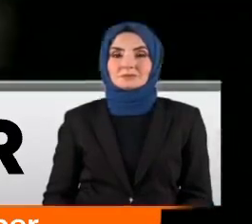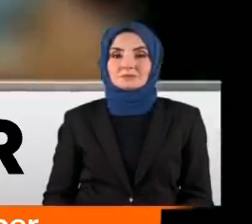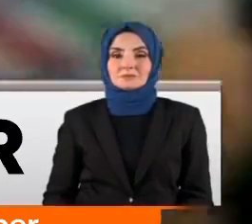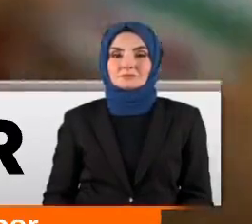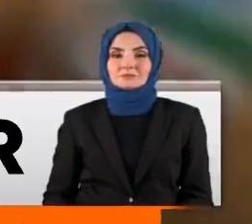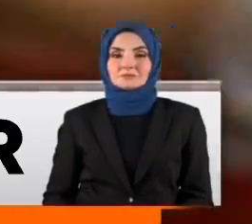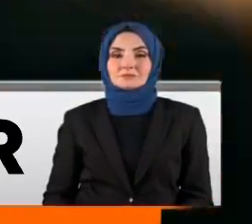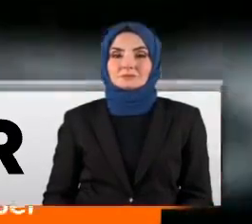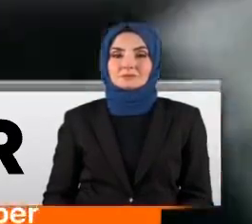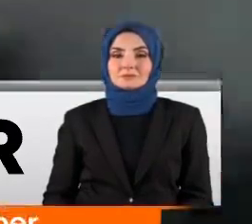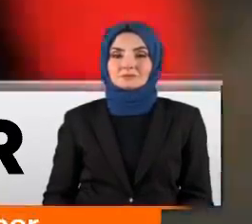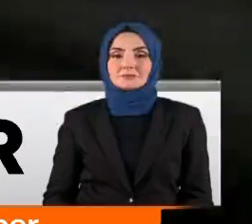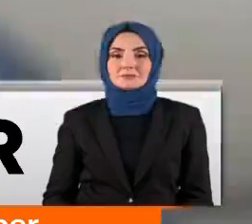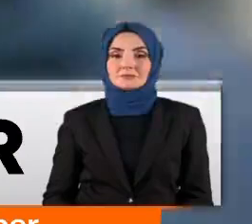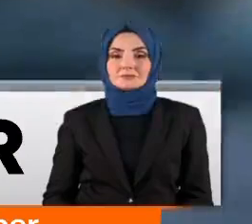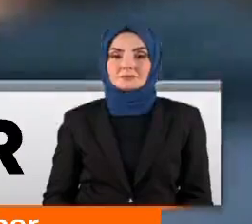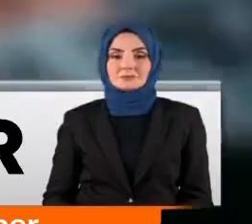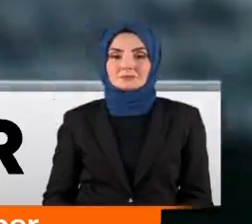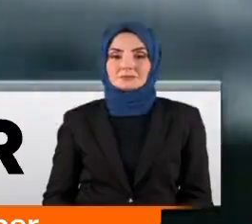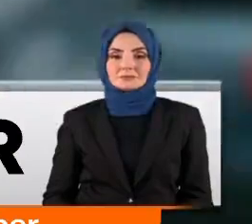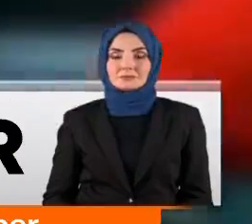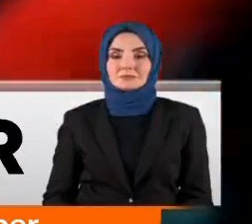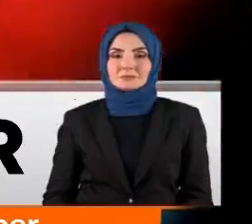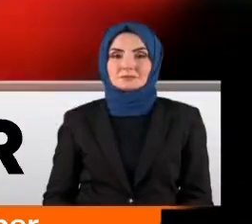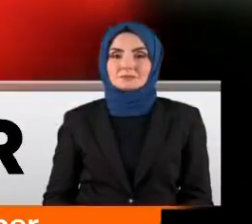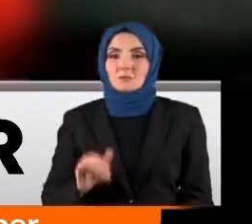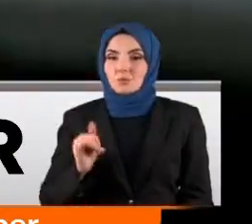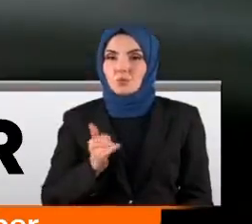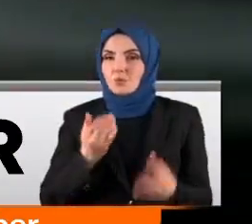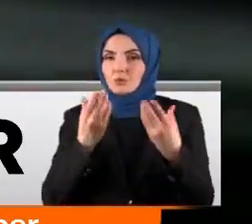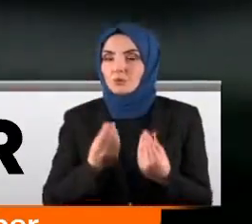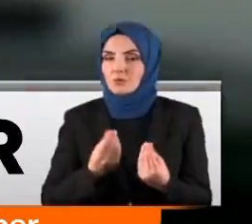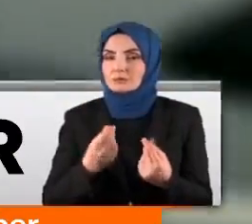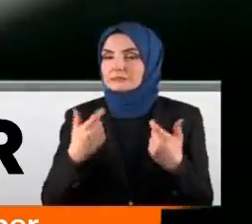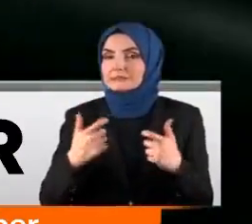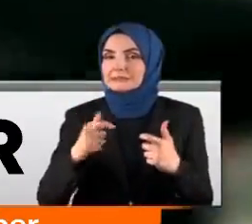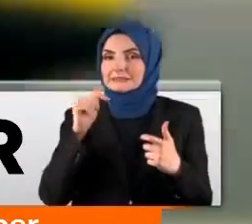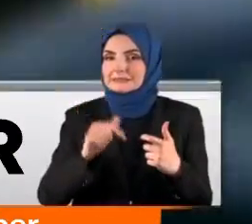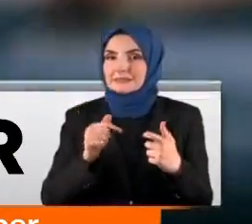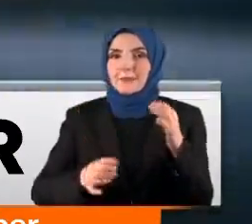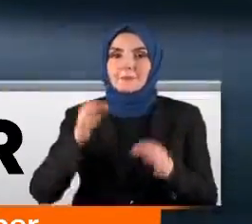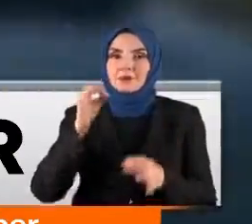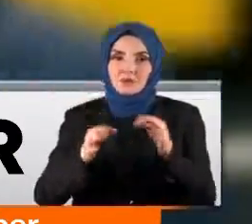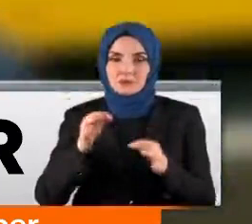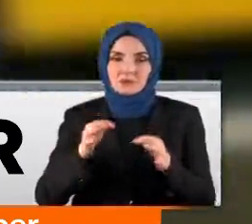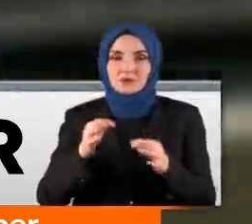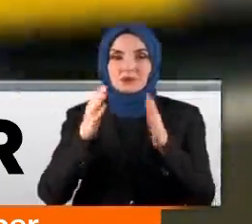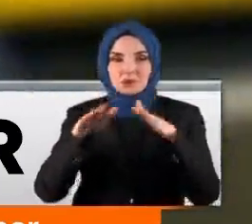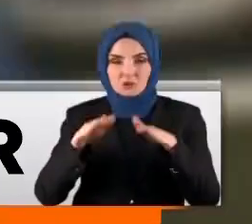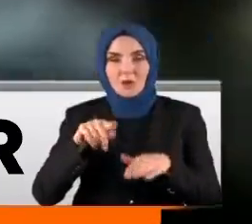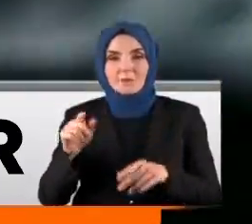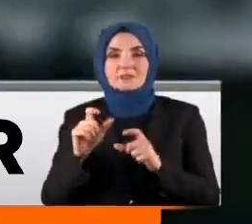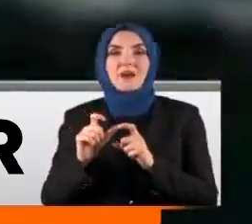doldurursan tabii ki camda kırılır yaşan dığı cam ve Sakura